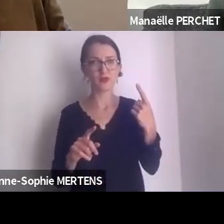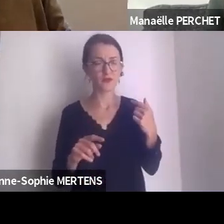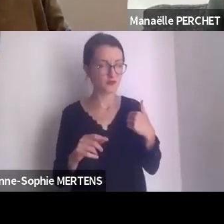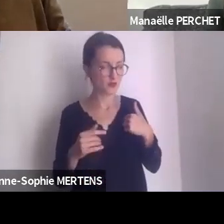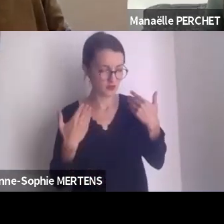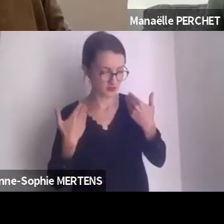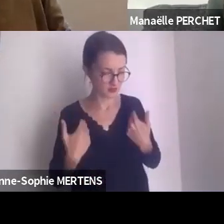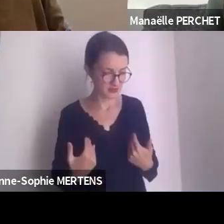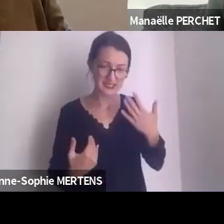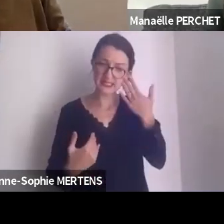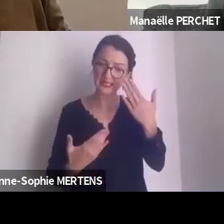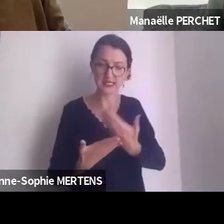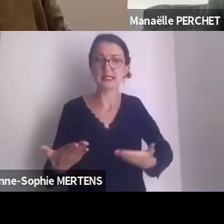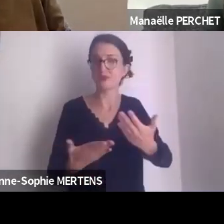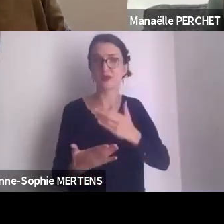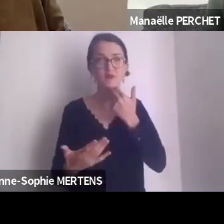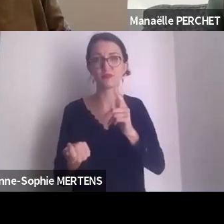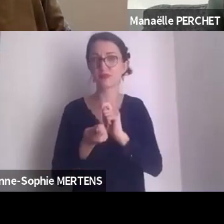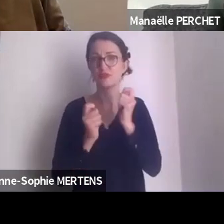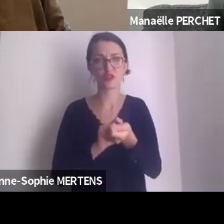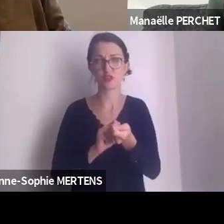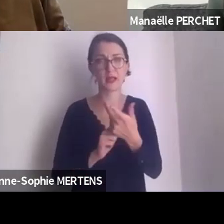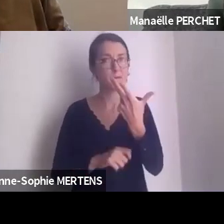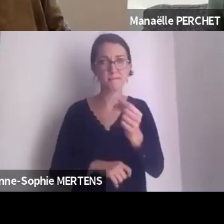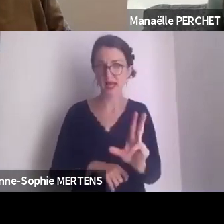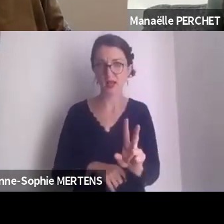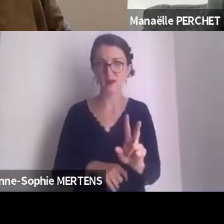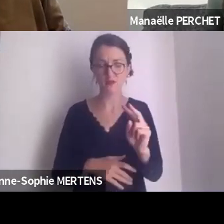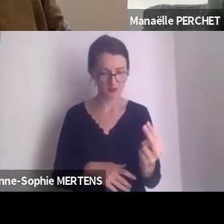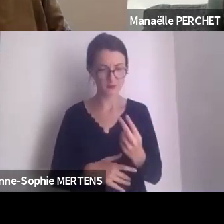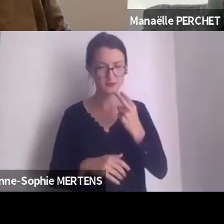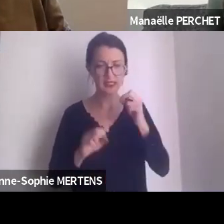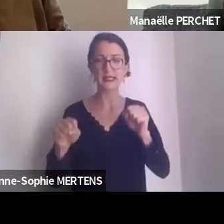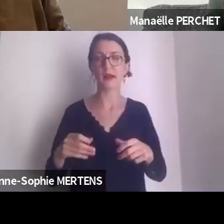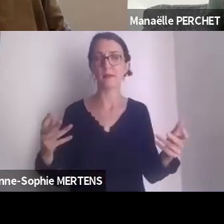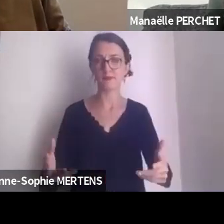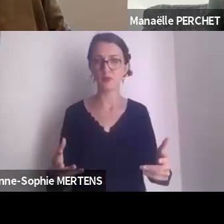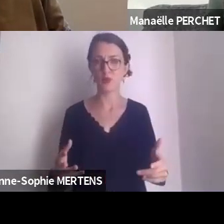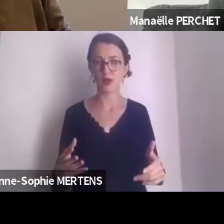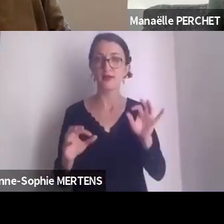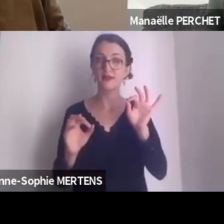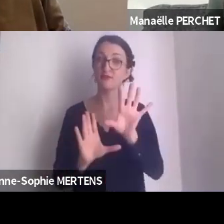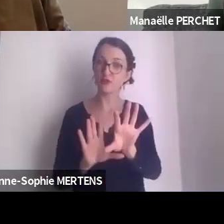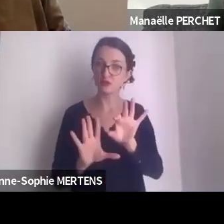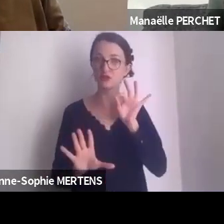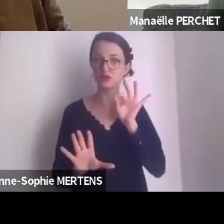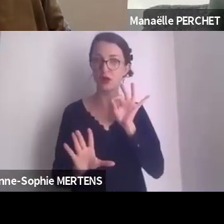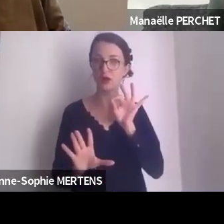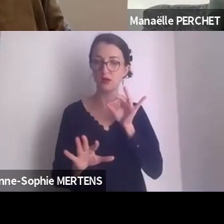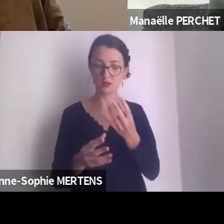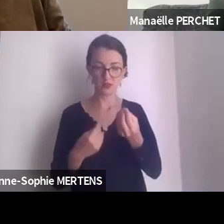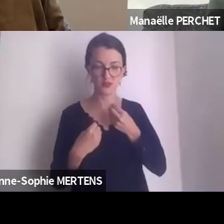peut pas changer, et se positionner en faisant des choix qui vous laissent en paix. Voilà. Donc, qui créent de la valeur pour